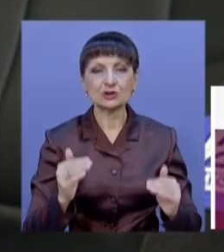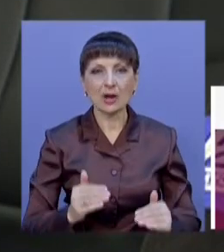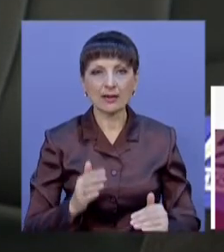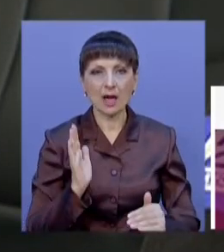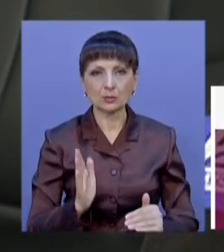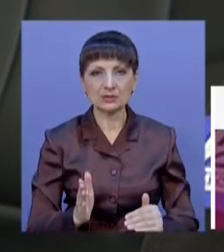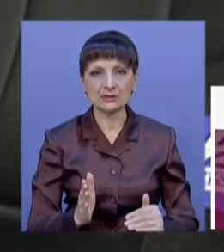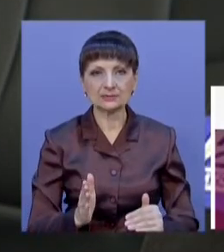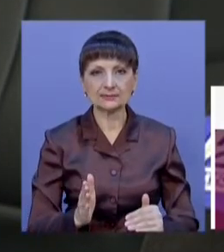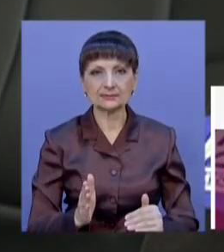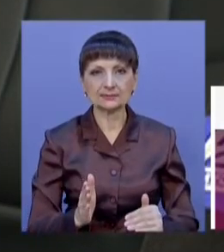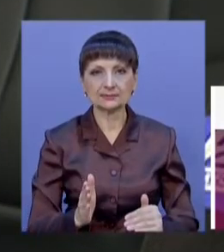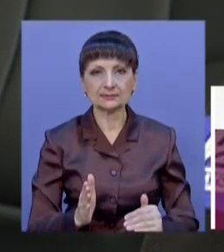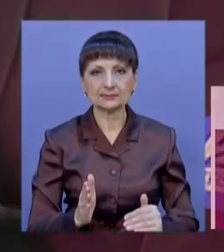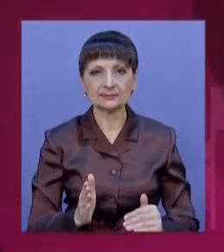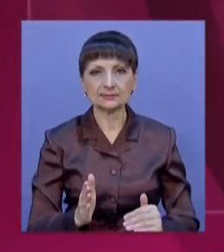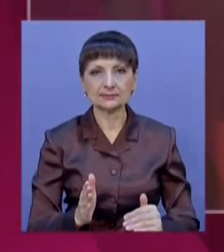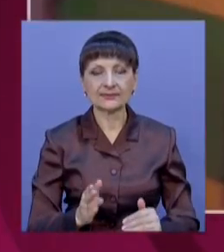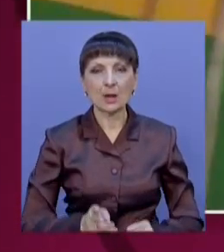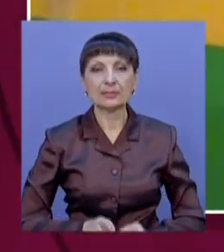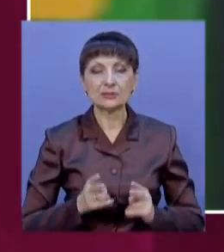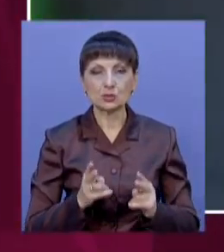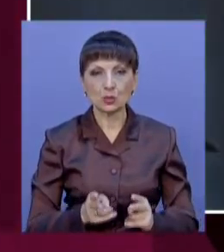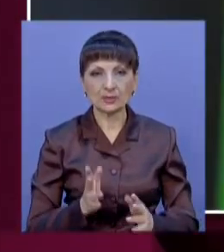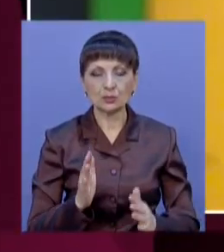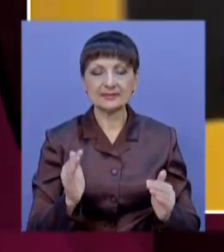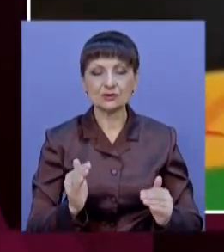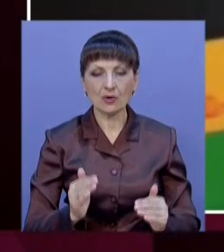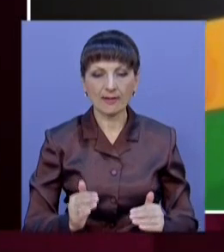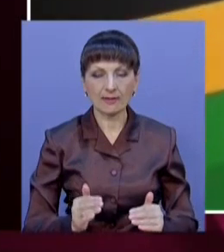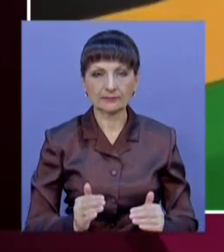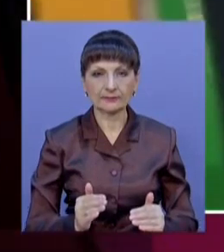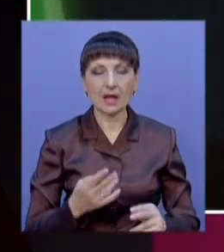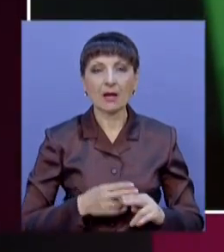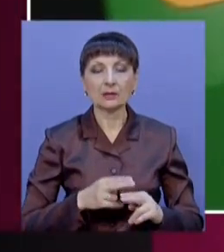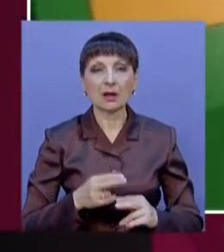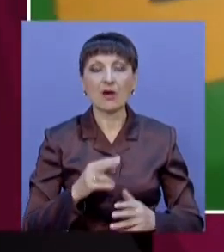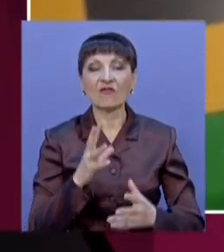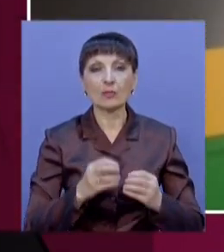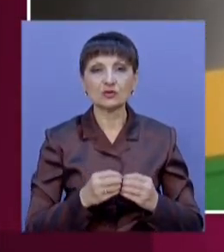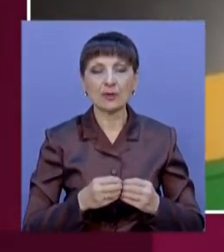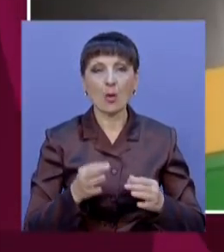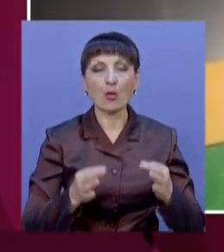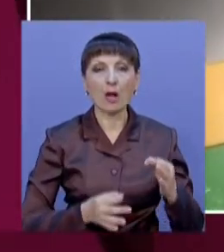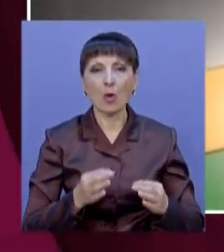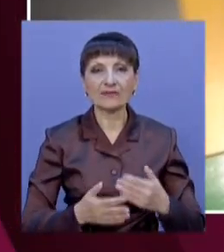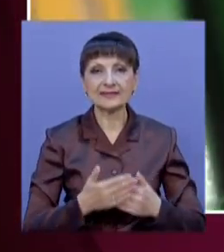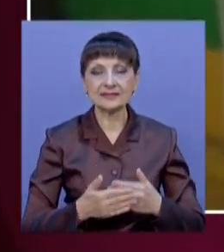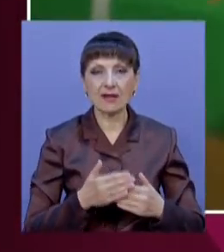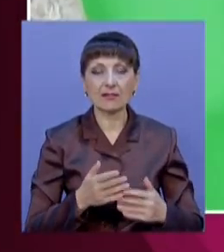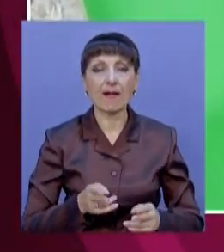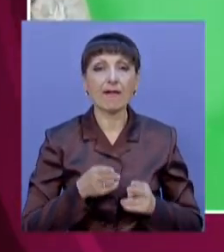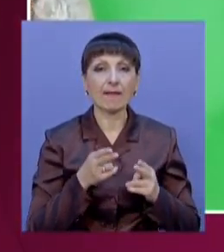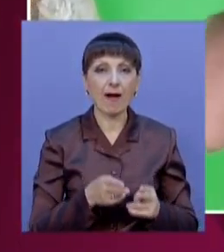будет преступности это уголовно в общих наказуемых делать такие как кража